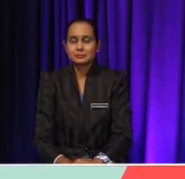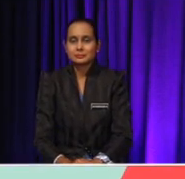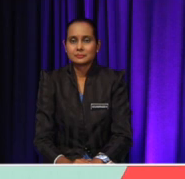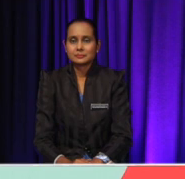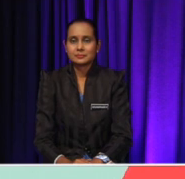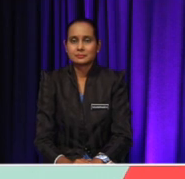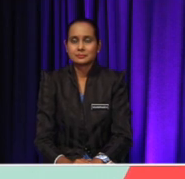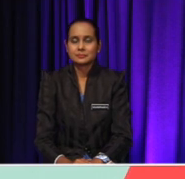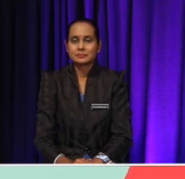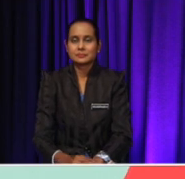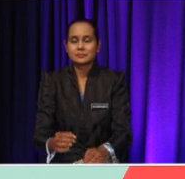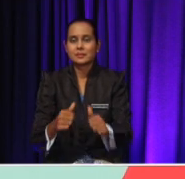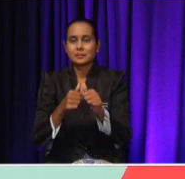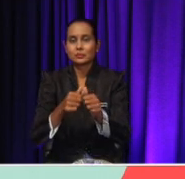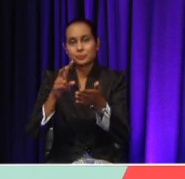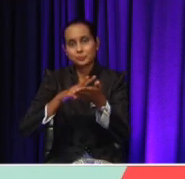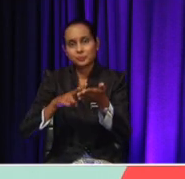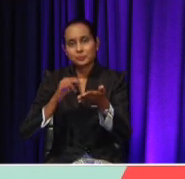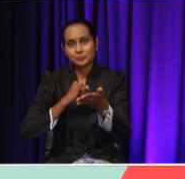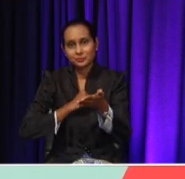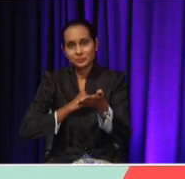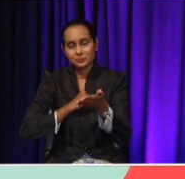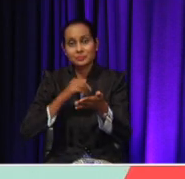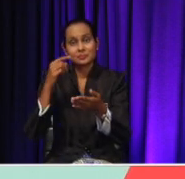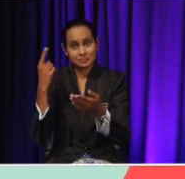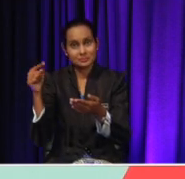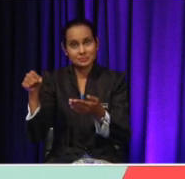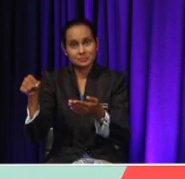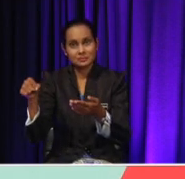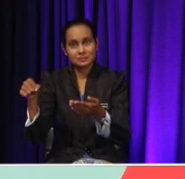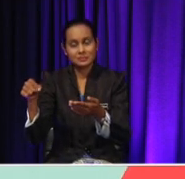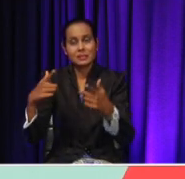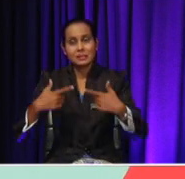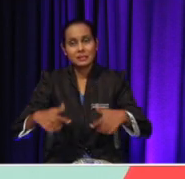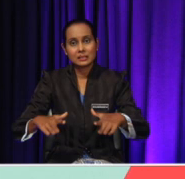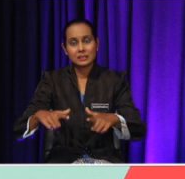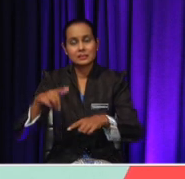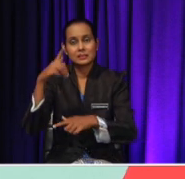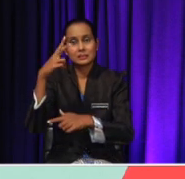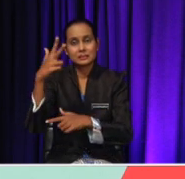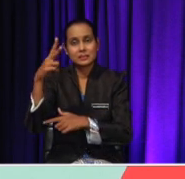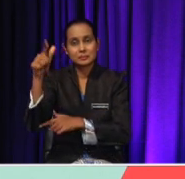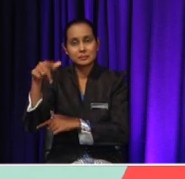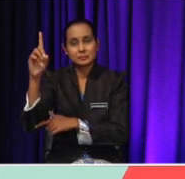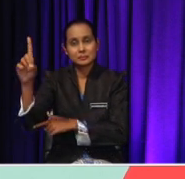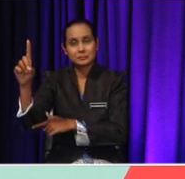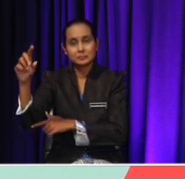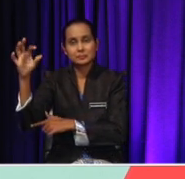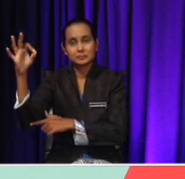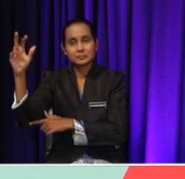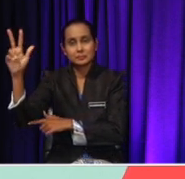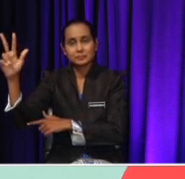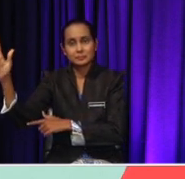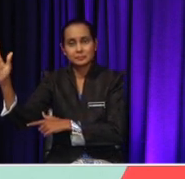berdasarkan pembacaan saya Ahmad dilahirkan pada 13 Januari 1933 dibangkul